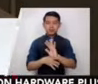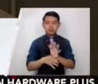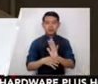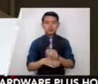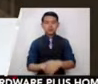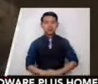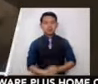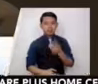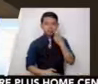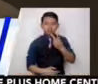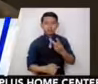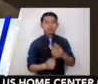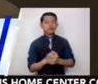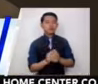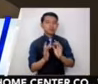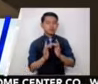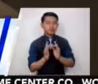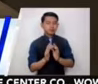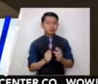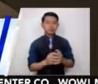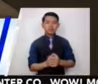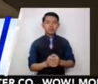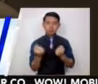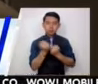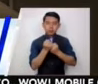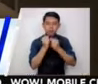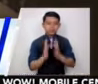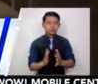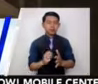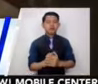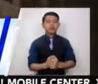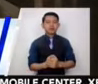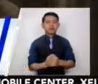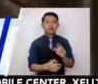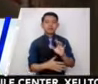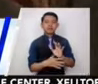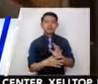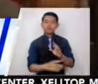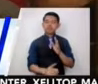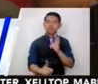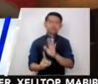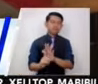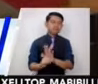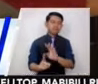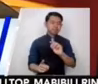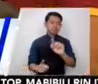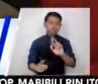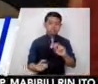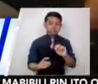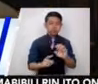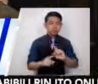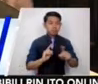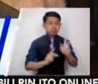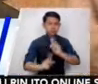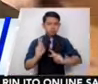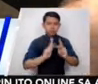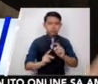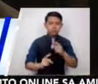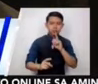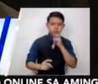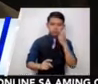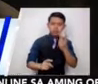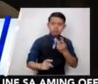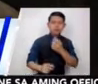sa role na to. We knew naman that when we were shooting it that she gave it her all. But to see people appreciate it is really something else.